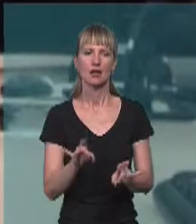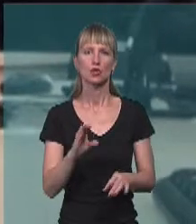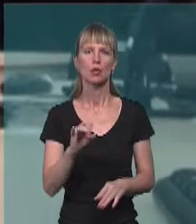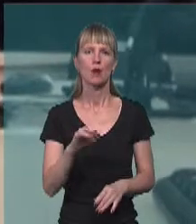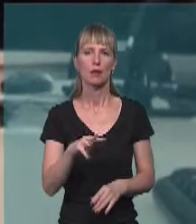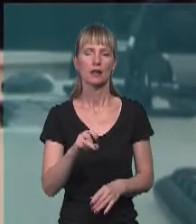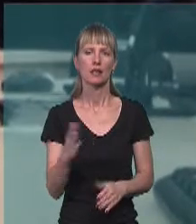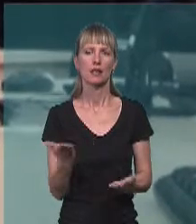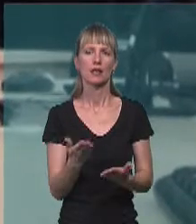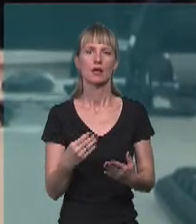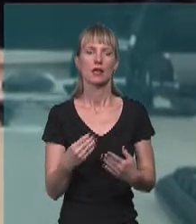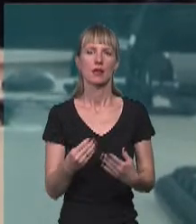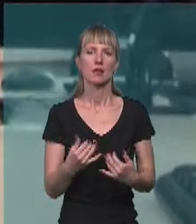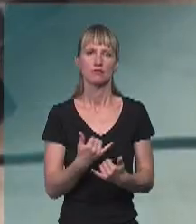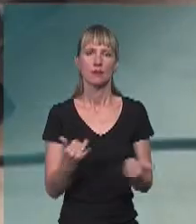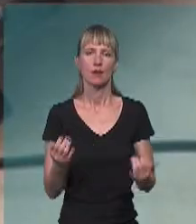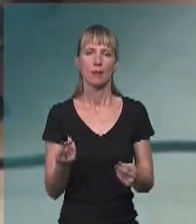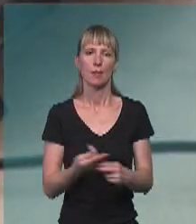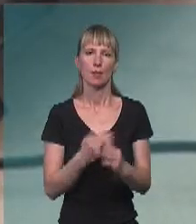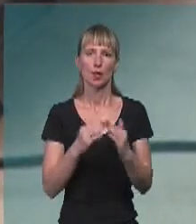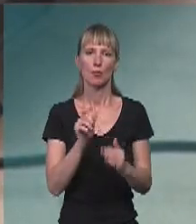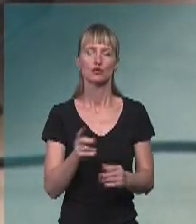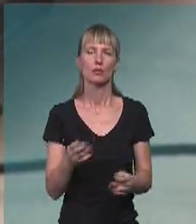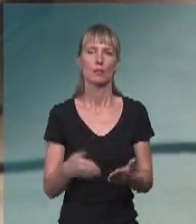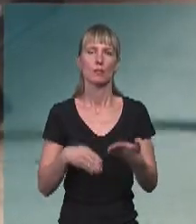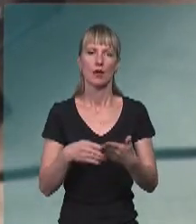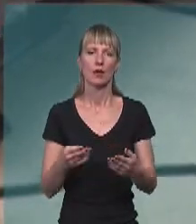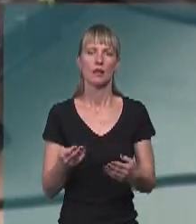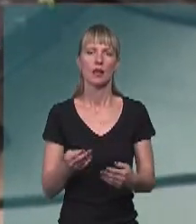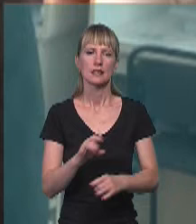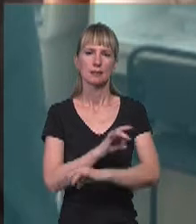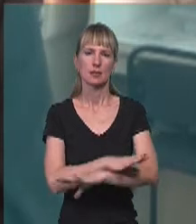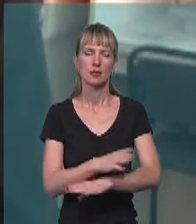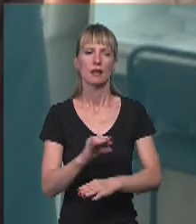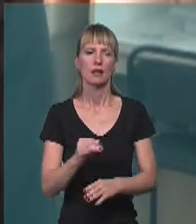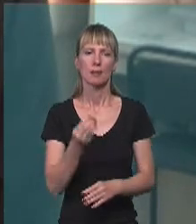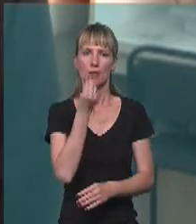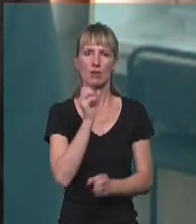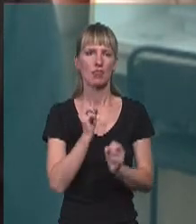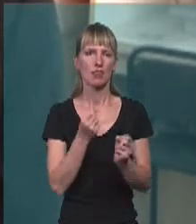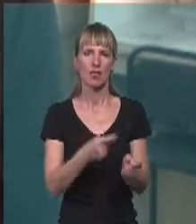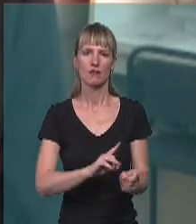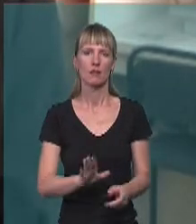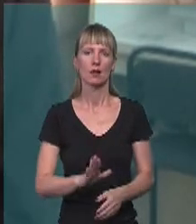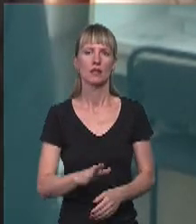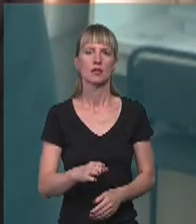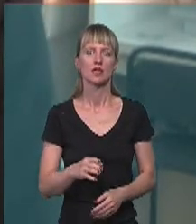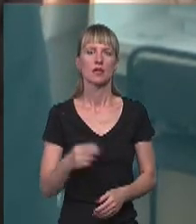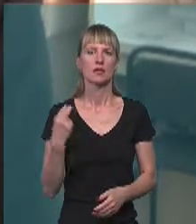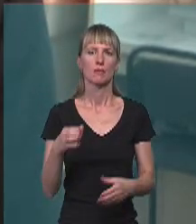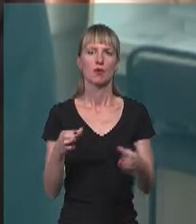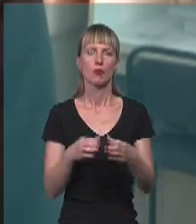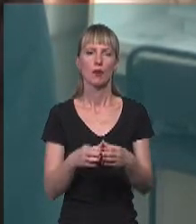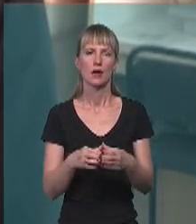які займаються безпритульними, щоб допомагати в боротьбі з бідністю і не викидати продукти даремно. Менторка запорізької команди «Proof Eat»